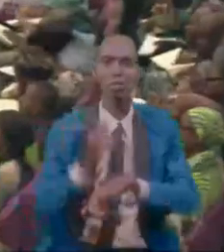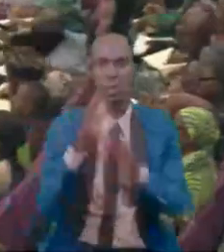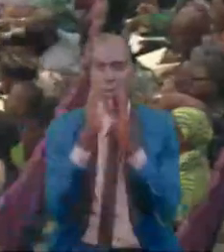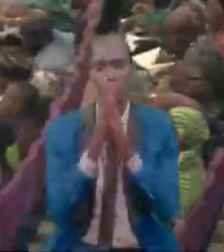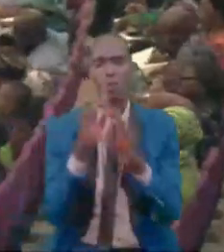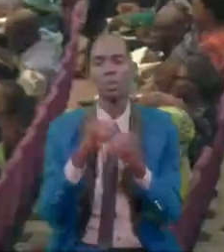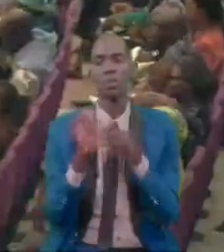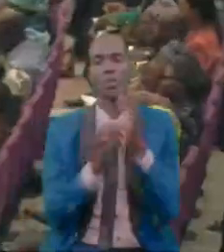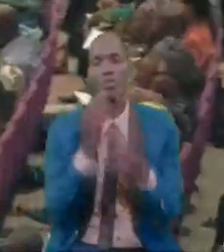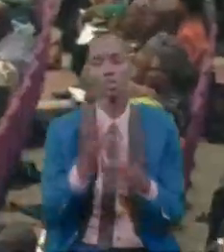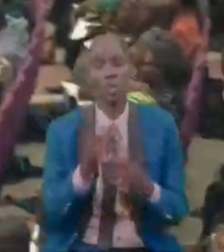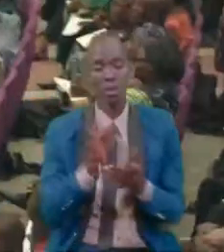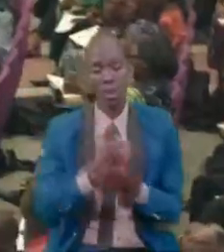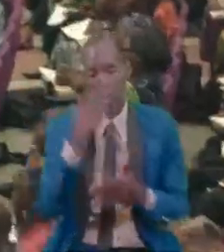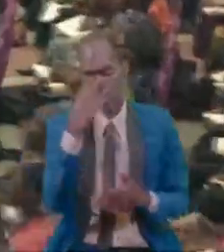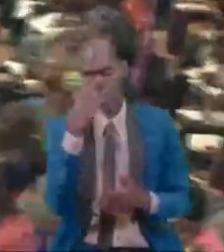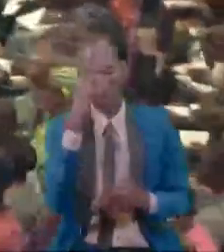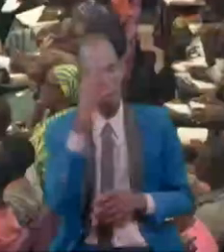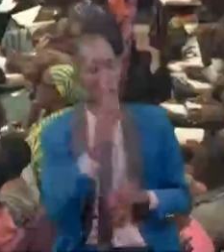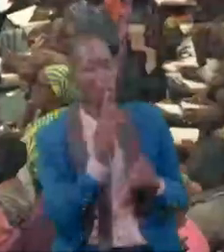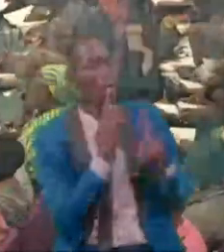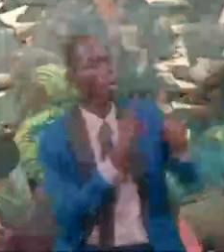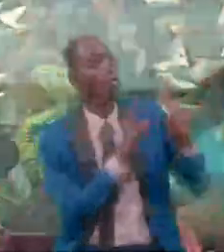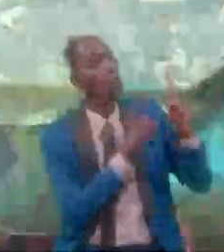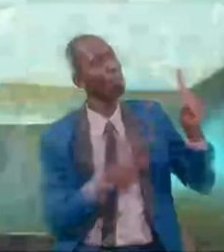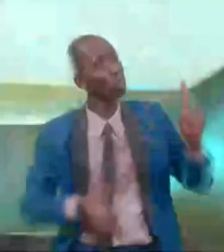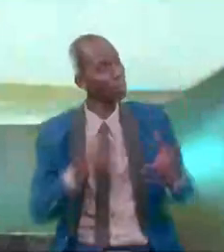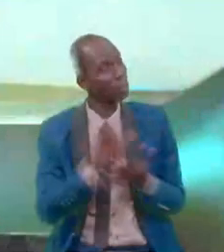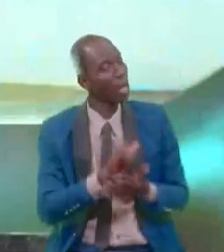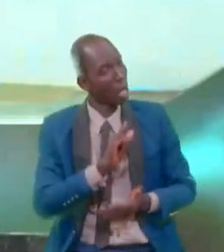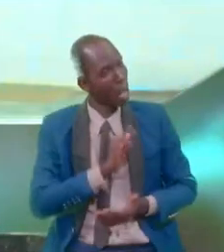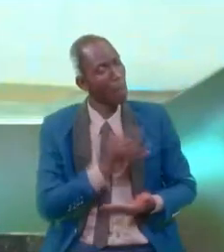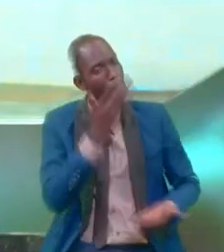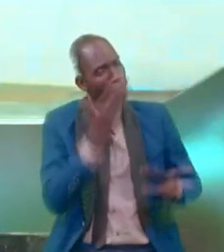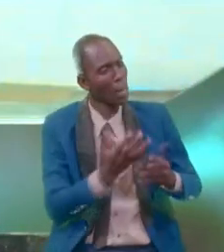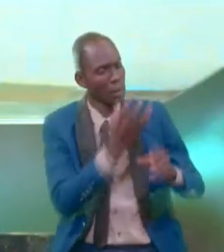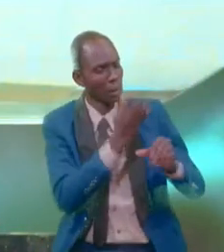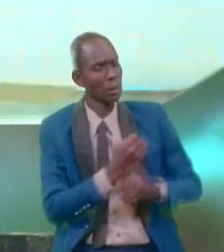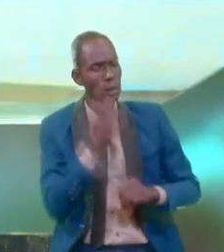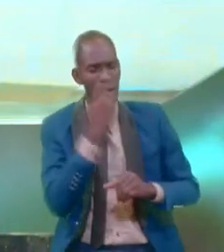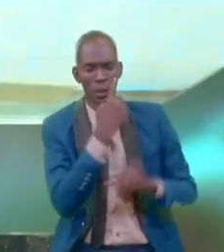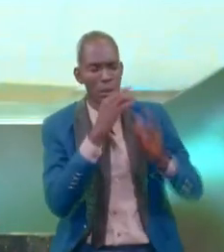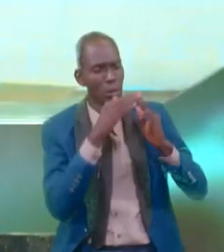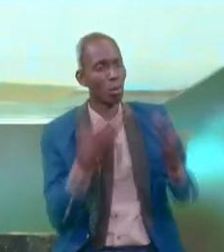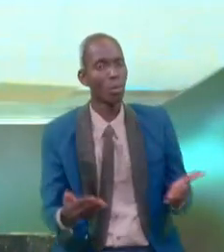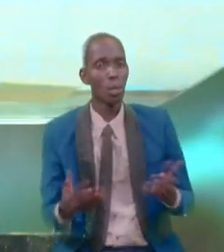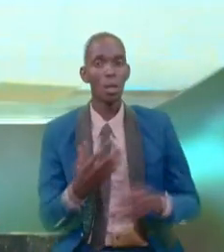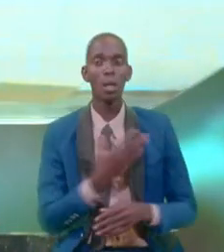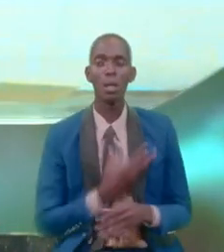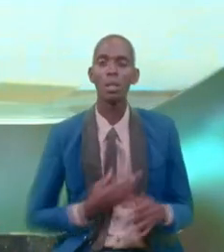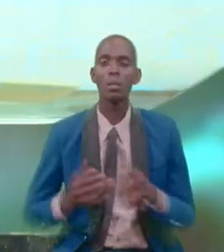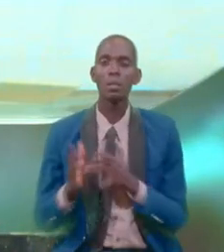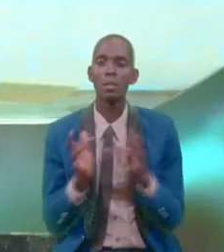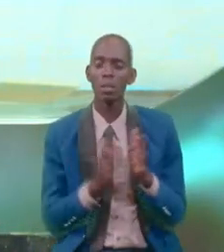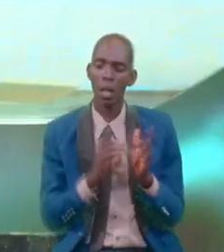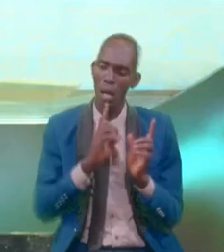soir. Rabouni lui répondit l'aveugle. Que je recouvre la vue. Et Jésus